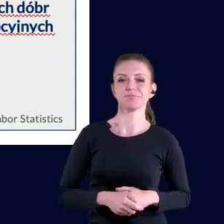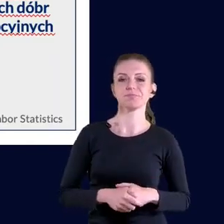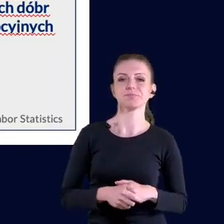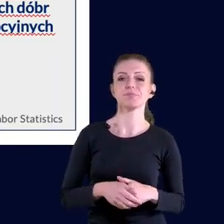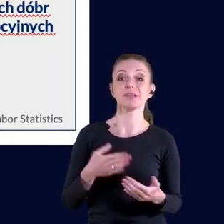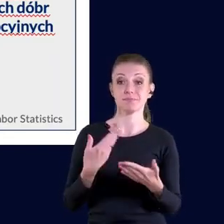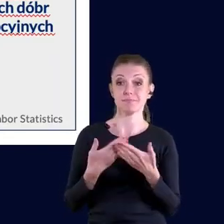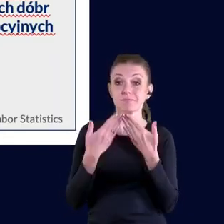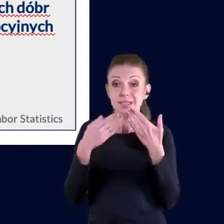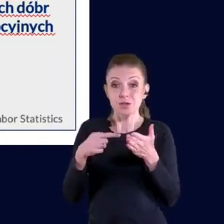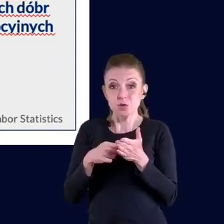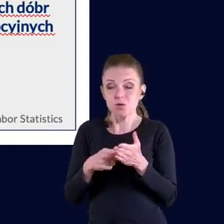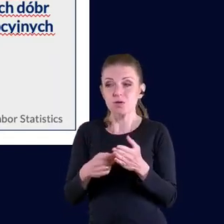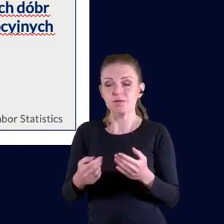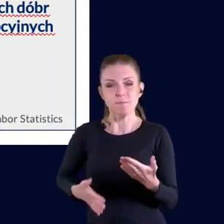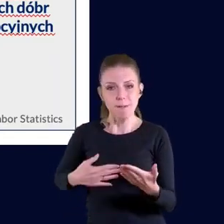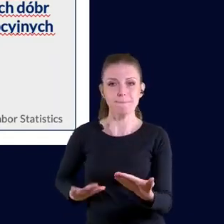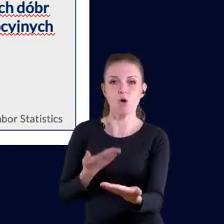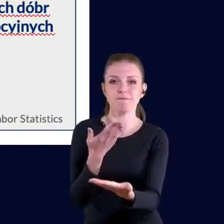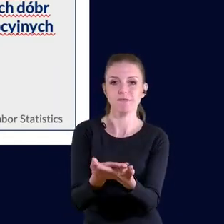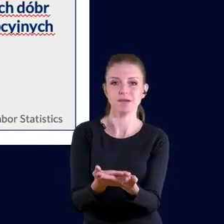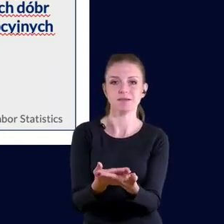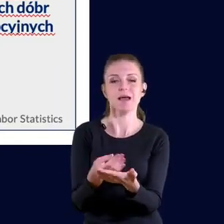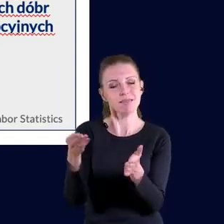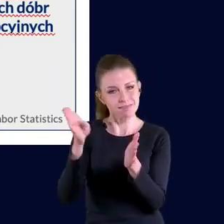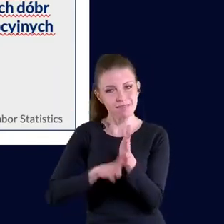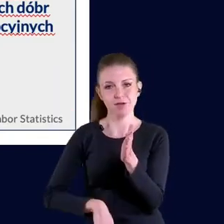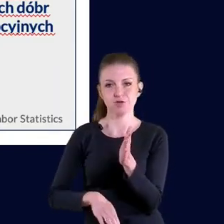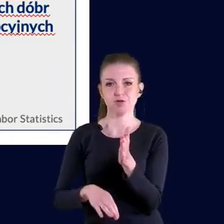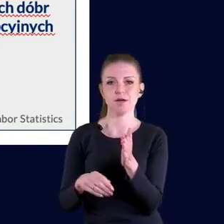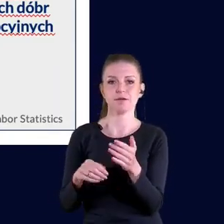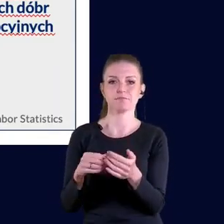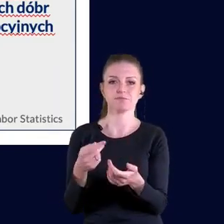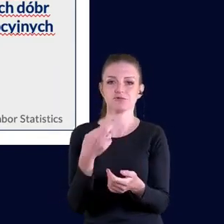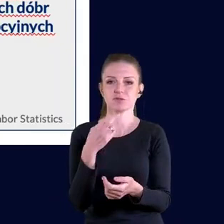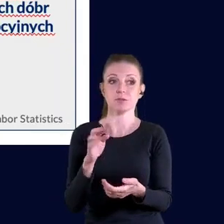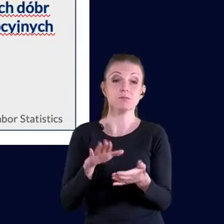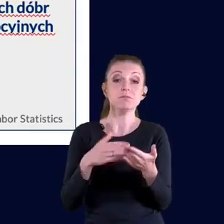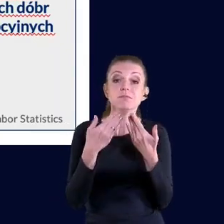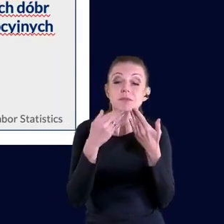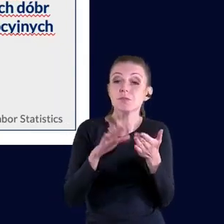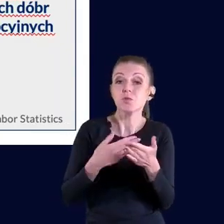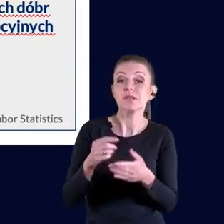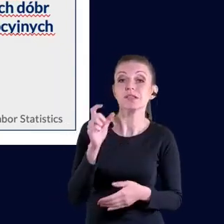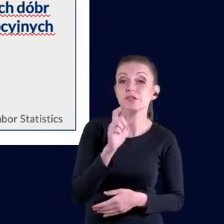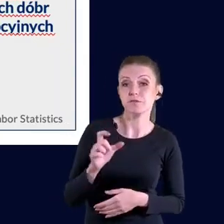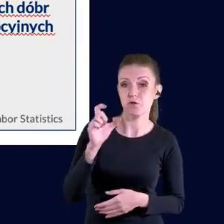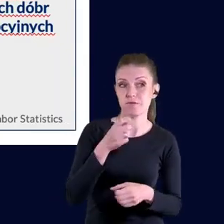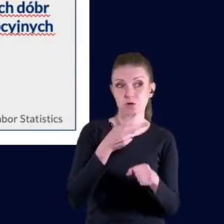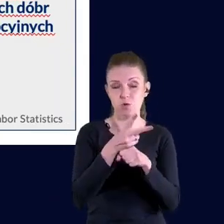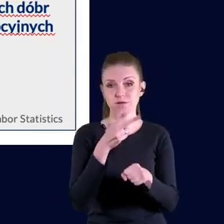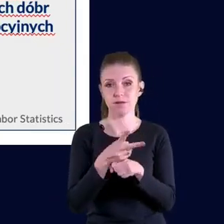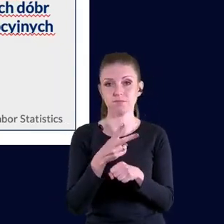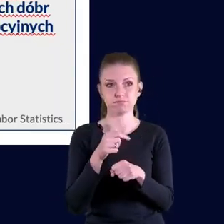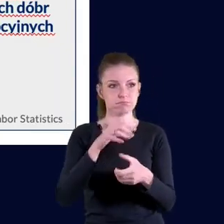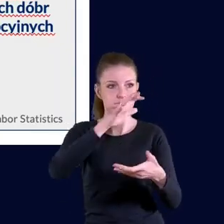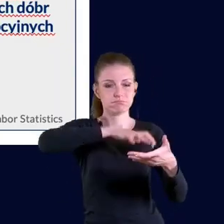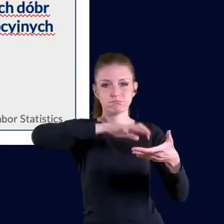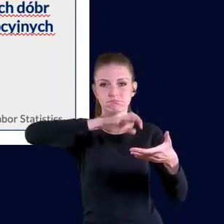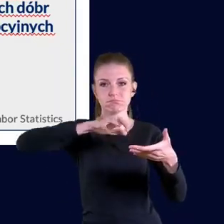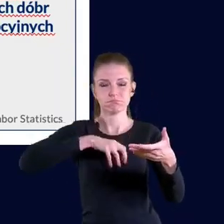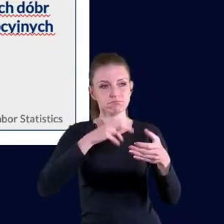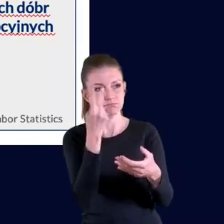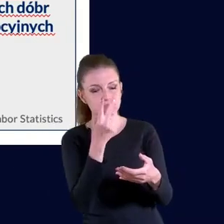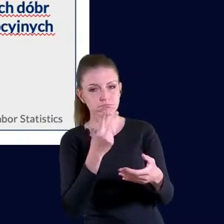tańszych produktów komercyjnych produkty cyfrowe dostępne na czasowych subskrypcjach umożliwiający dostęp do